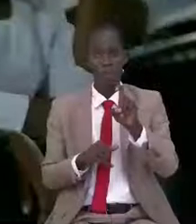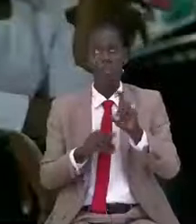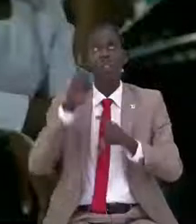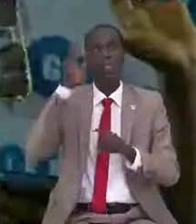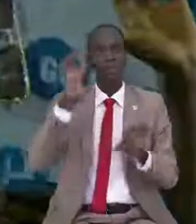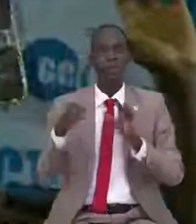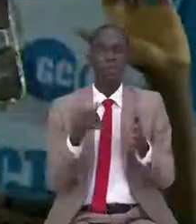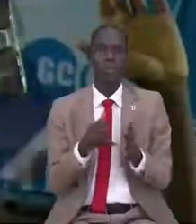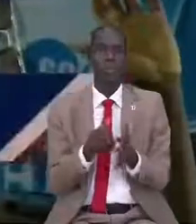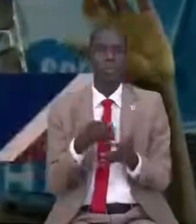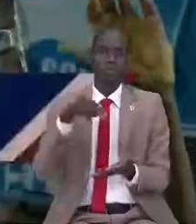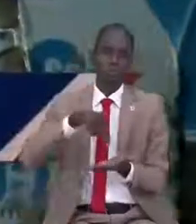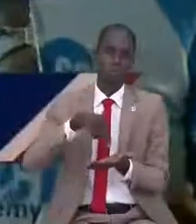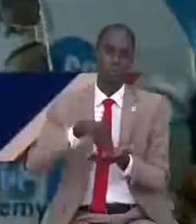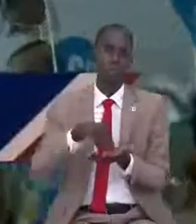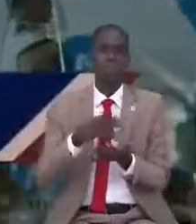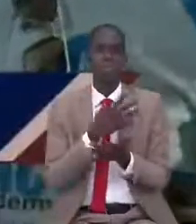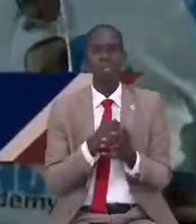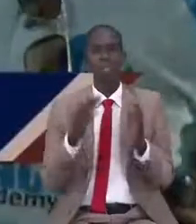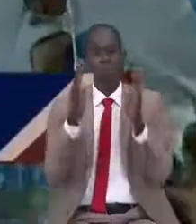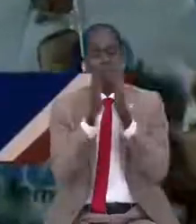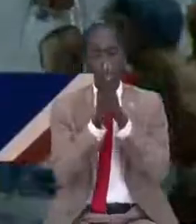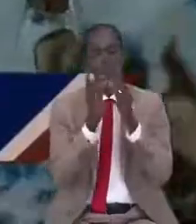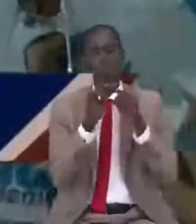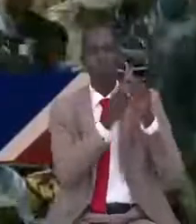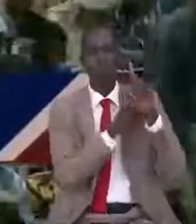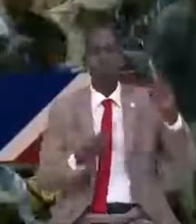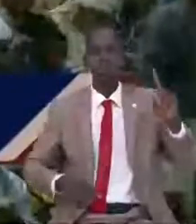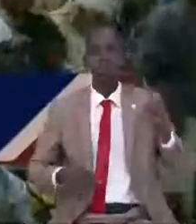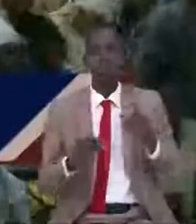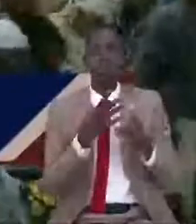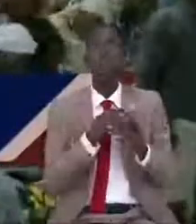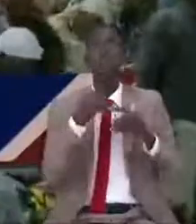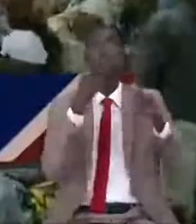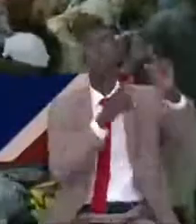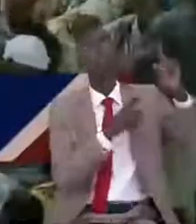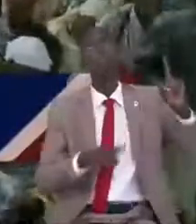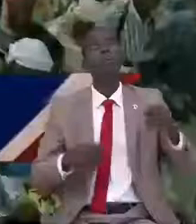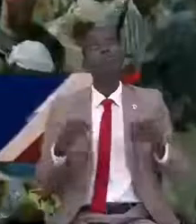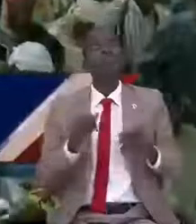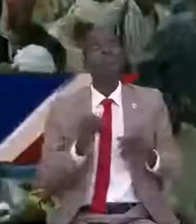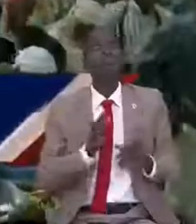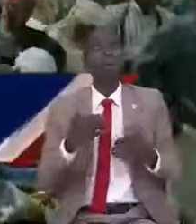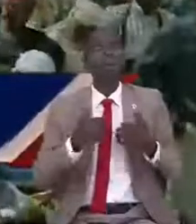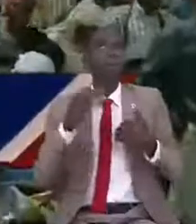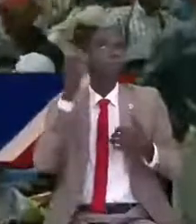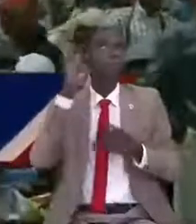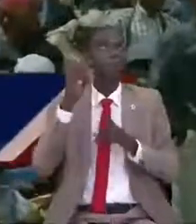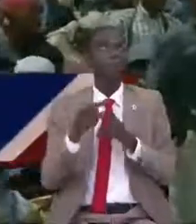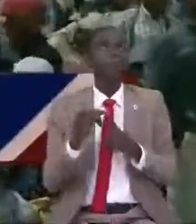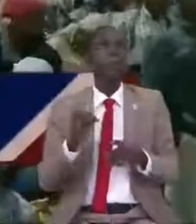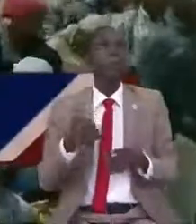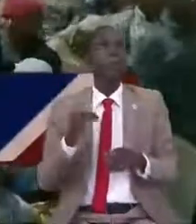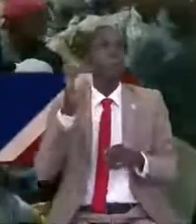fera. Tenons-nous debout maintenant et parlons au Seigneur dans la prière, disant, Seigneur, nous avons entendu ta parole.